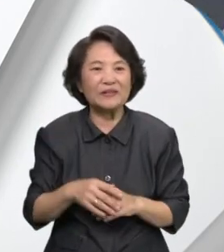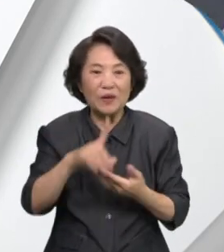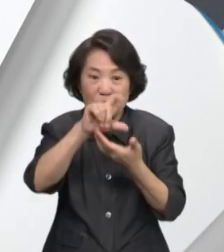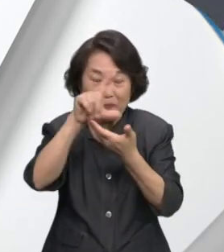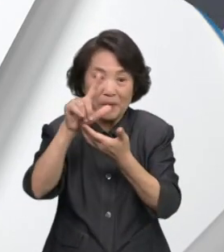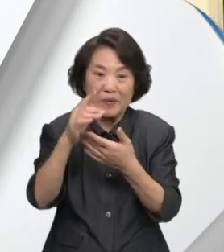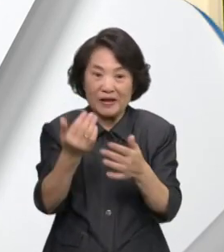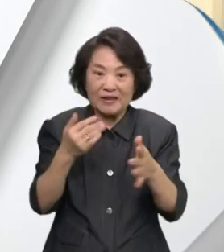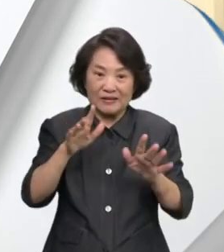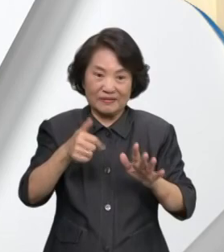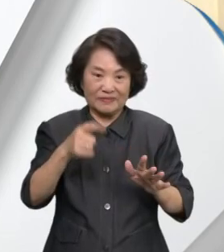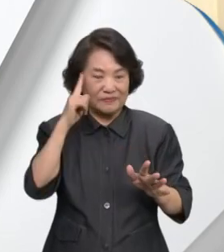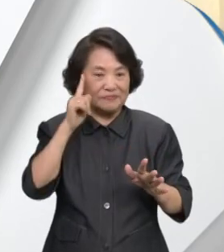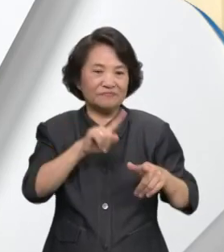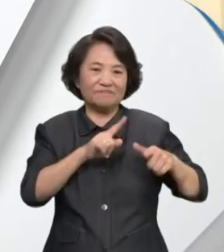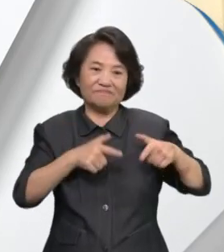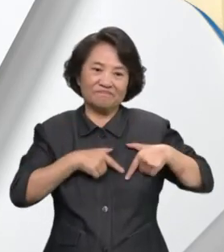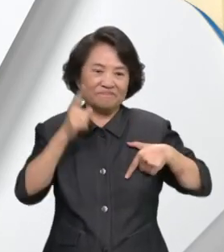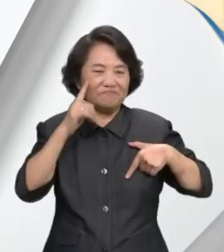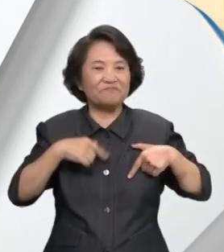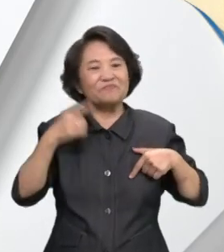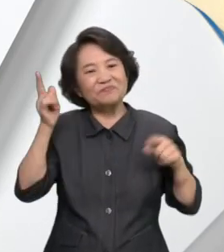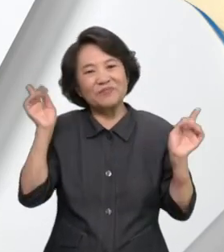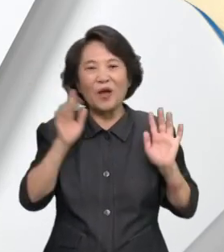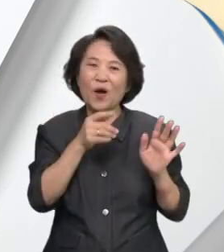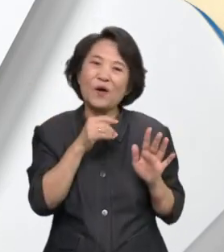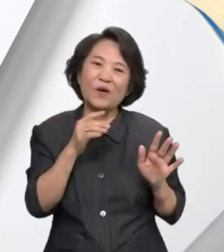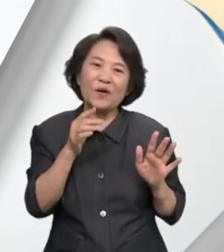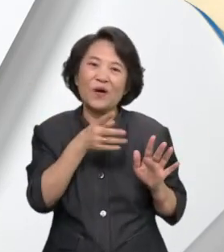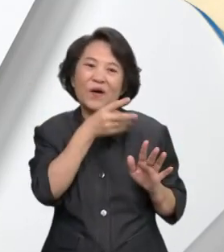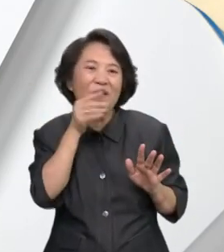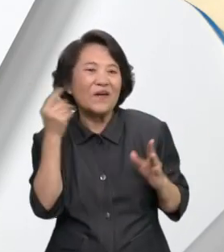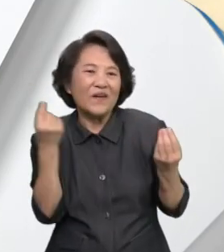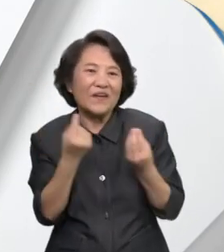背车启军保持本单嘅心情，继续投入记